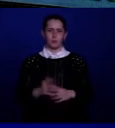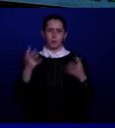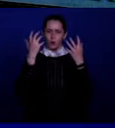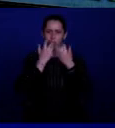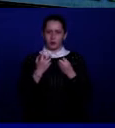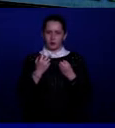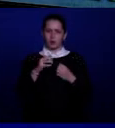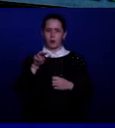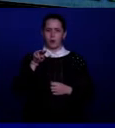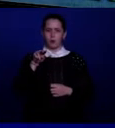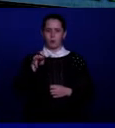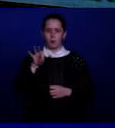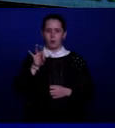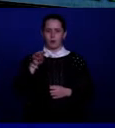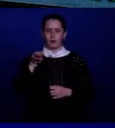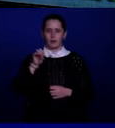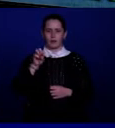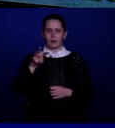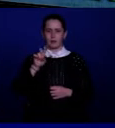Потемнел – потемнеть.